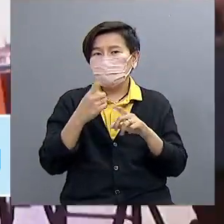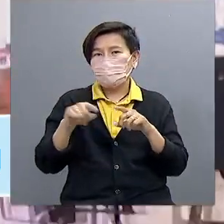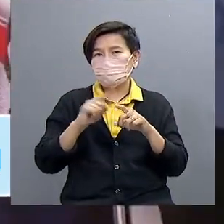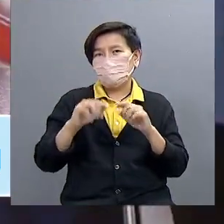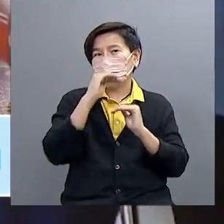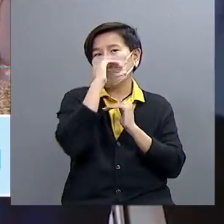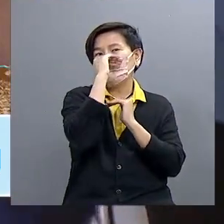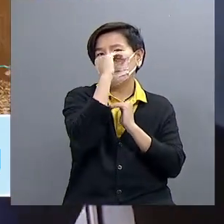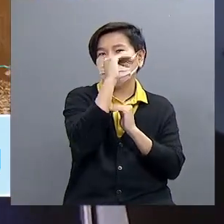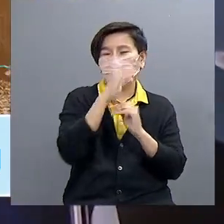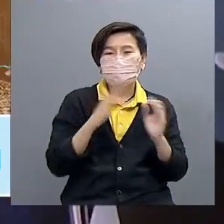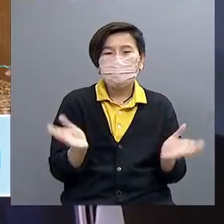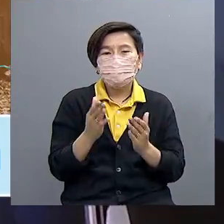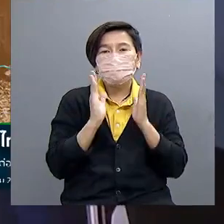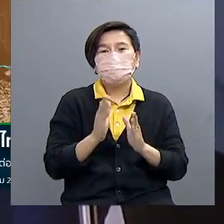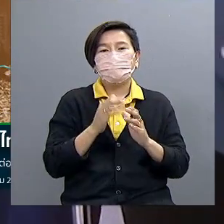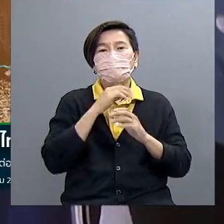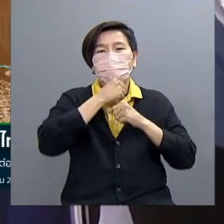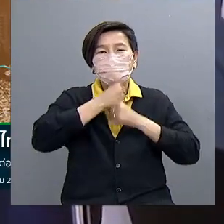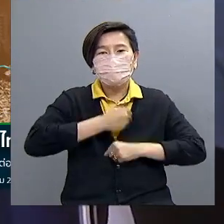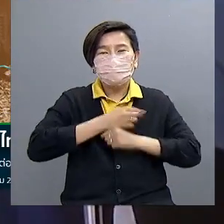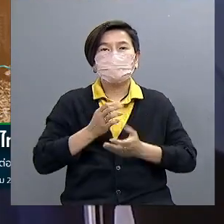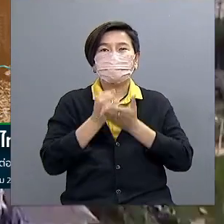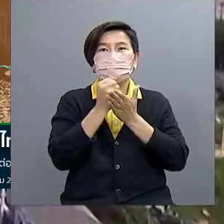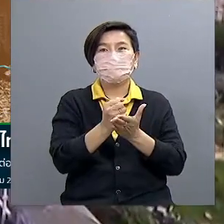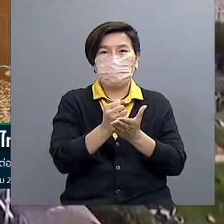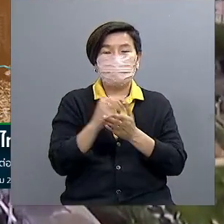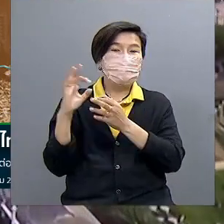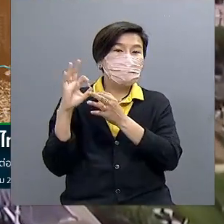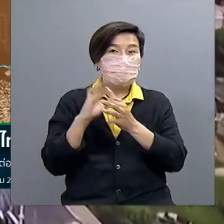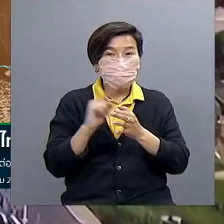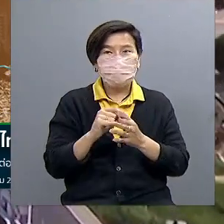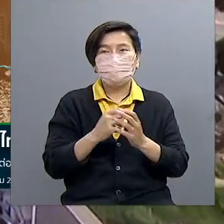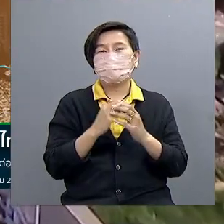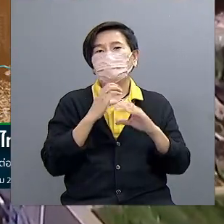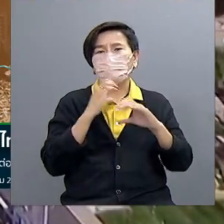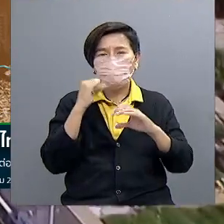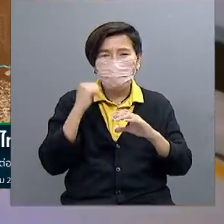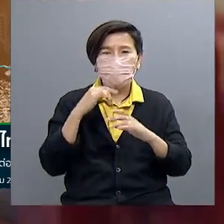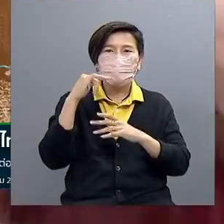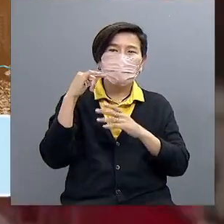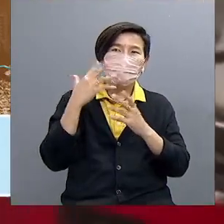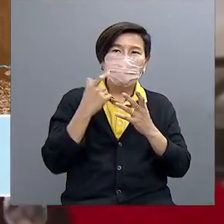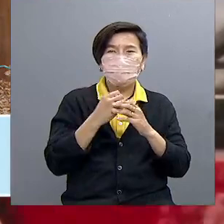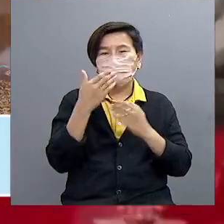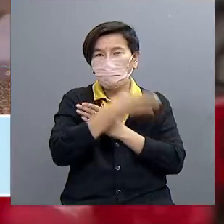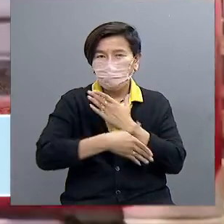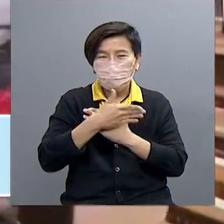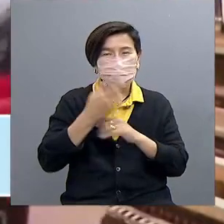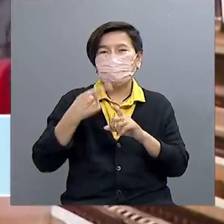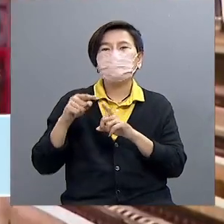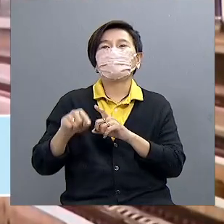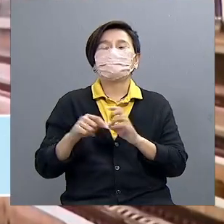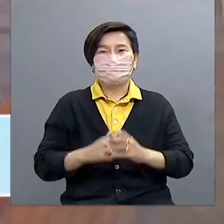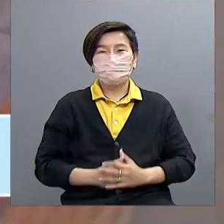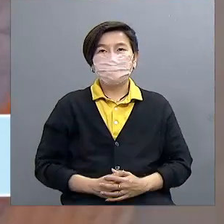แก่ผู้สูงอายุในส่วนที่เกี่ยวข้องกับการขนส่งสาธารณะครับ ใช่ค่ะอันนี้เป็นในส่วนของทางฝั่งของการรถไฟนะคุณผู้ชม